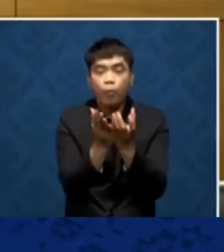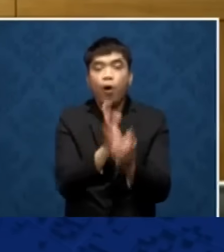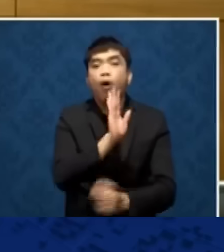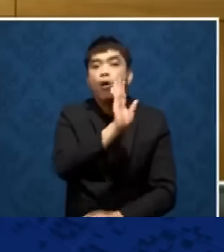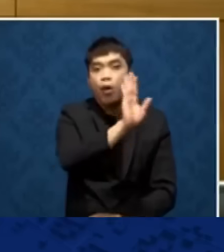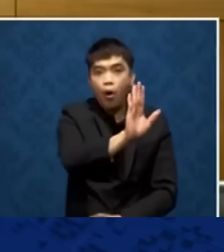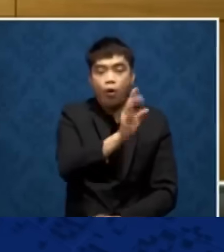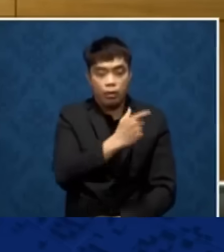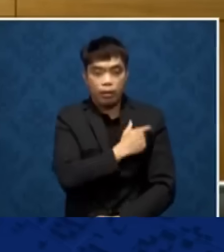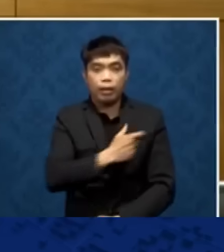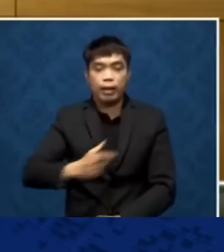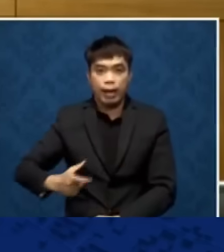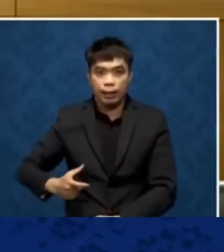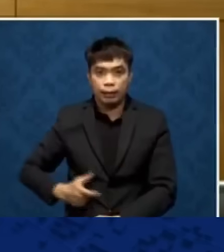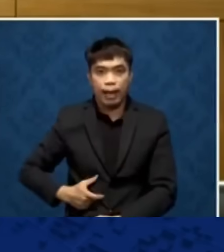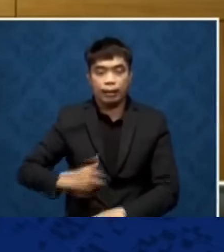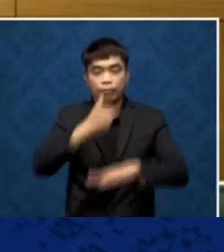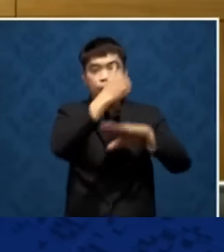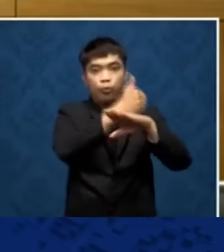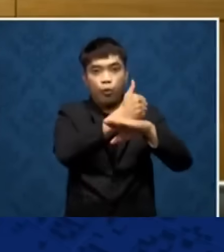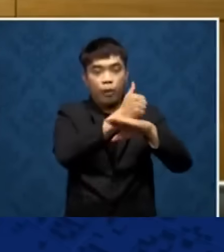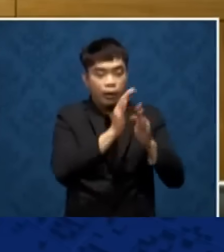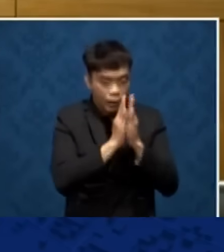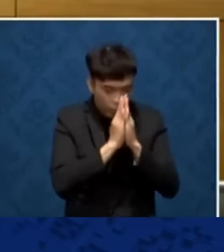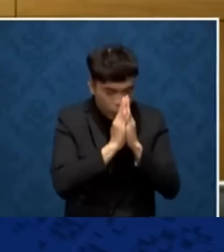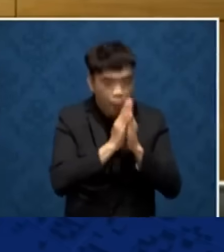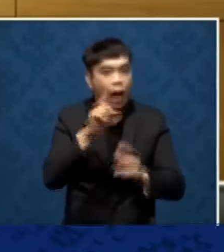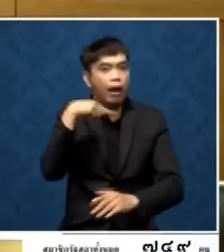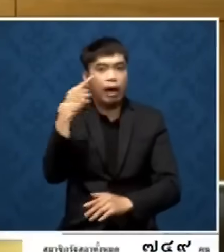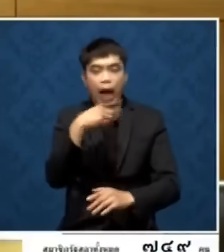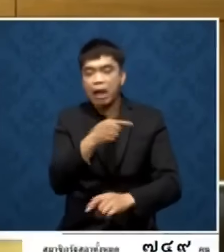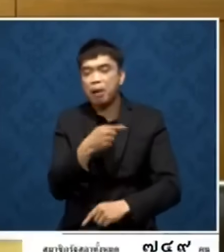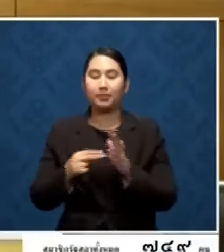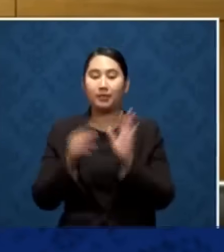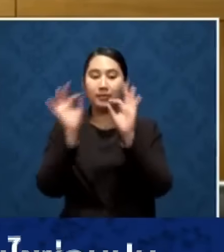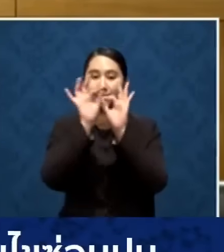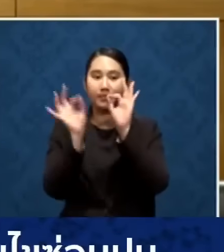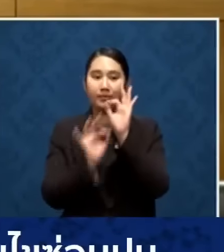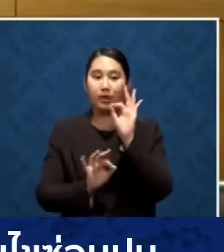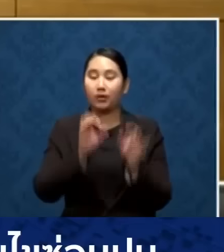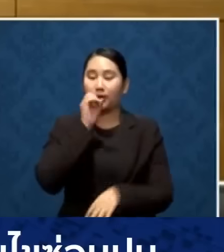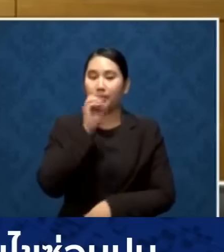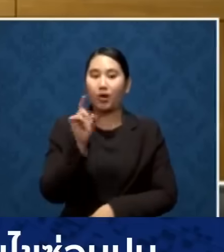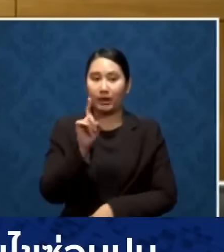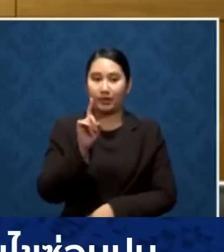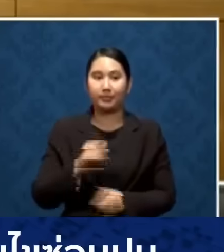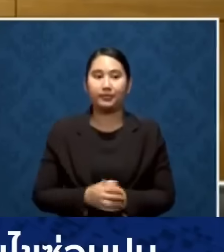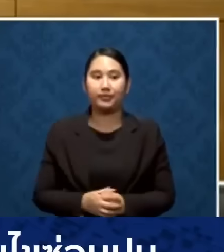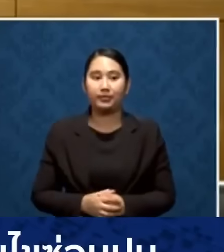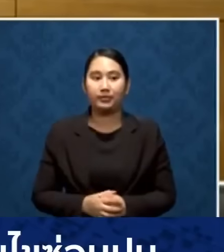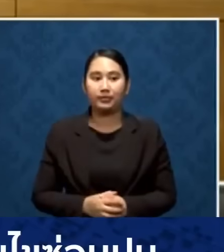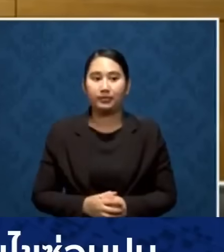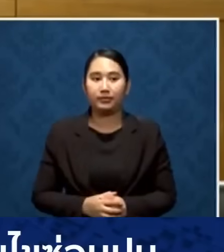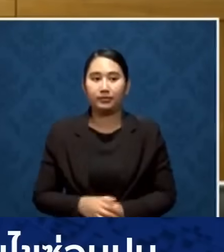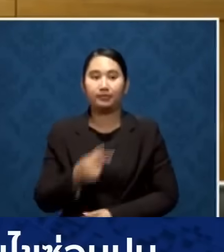งอยู่ในฐานะอันเป็นที่เคารพสักการะผู้ใดจะละเมิดมิได้ขององค์พระมหากษัตริย์การละเมิดต่ออง